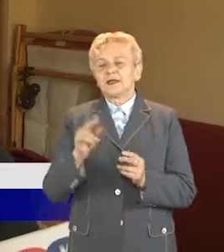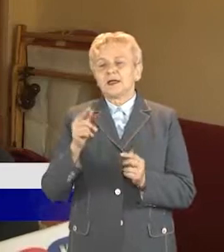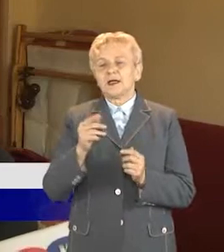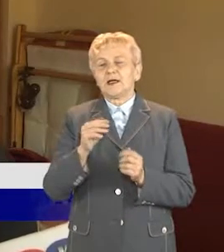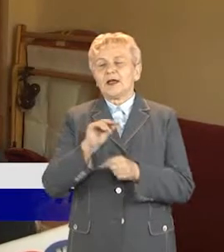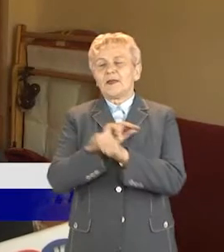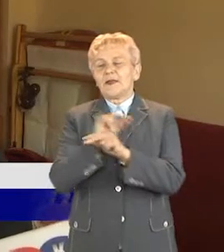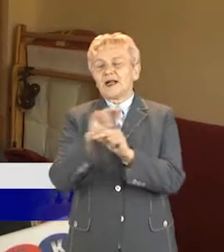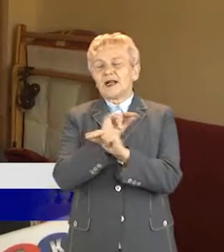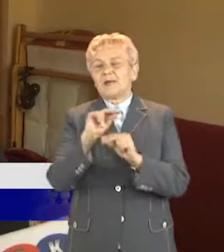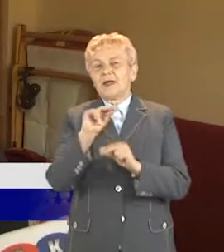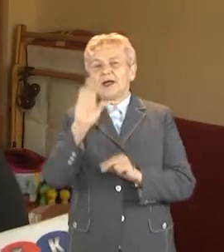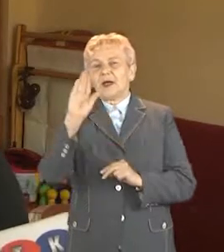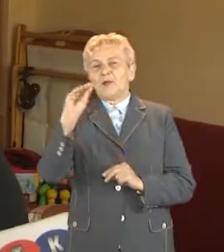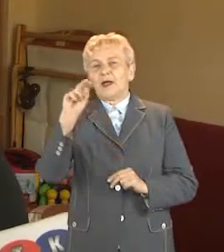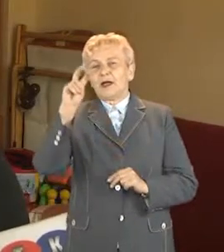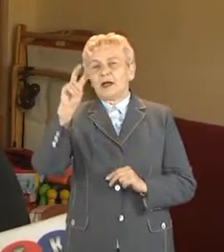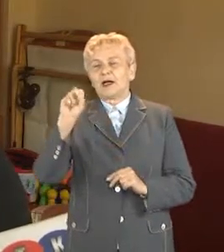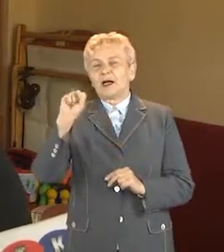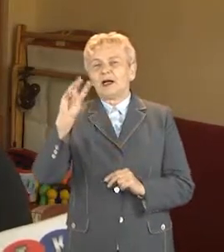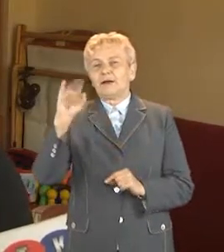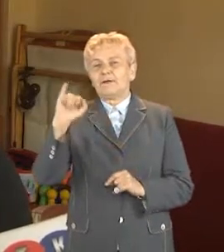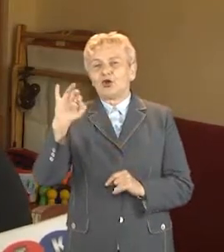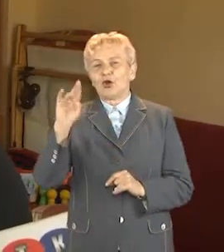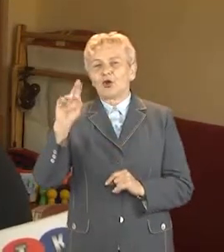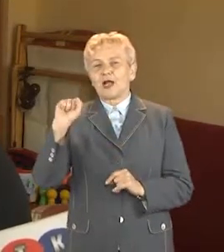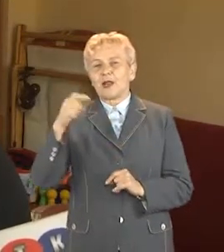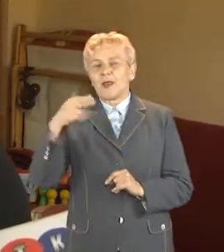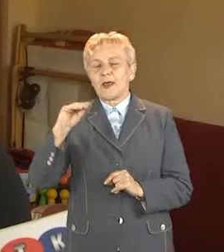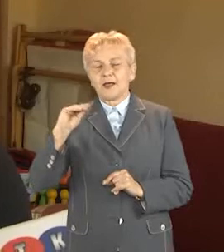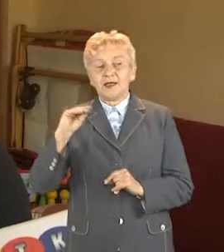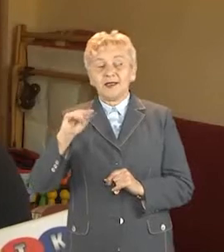zachowania, to jest metoda naukowa, która wykorzystuje